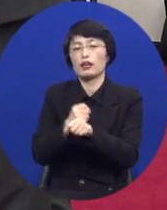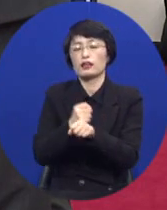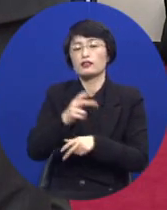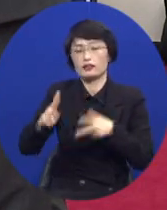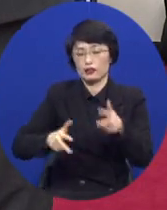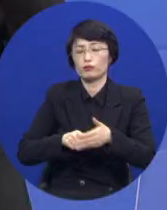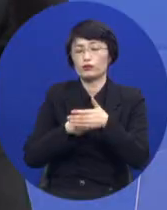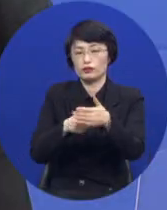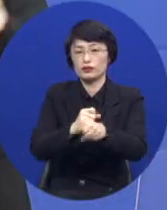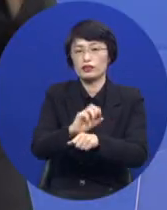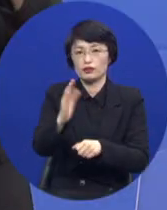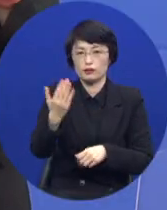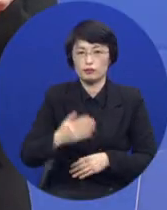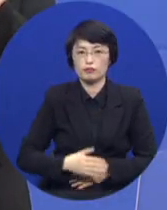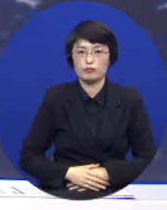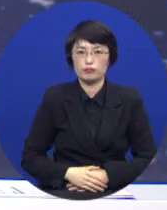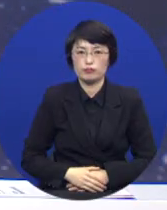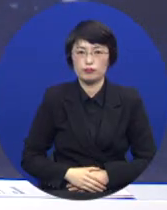됩니다